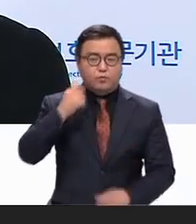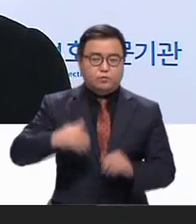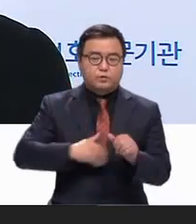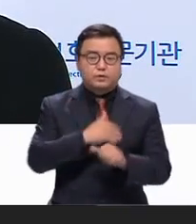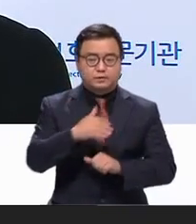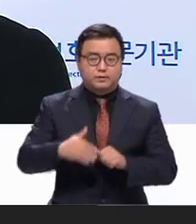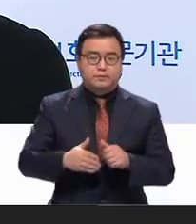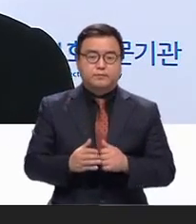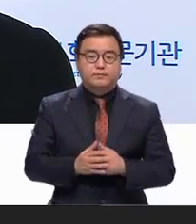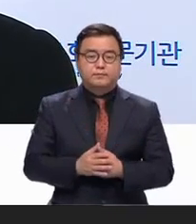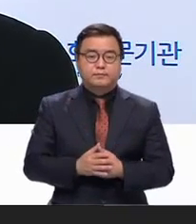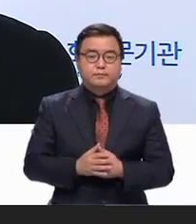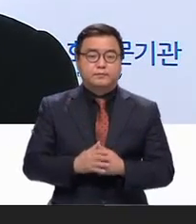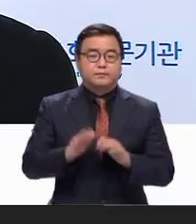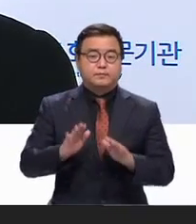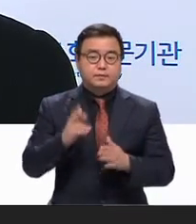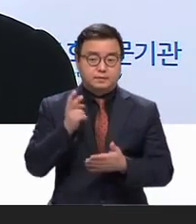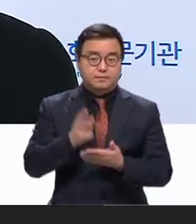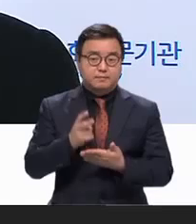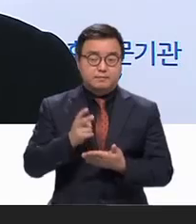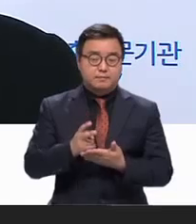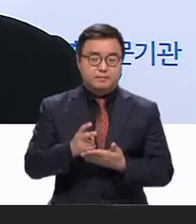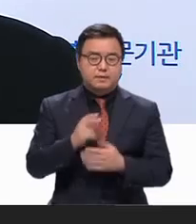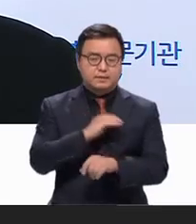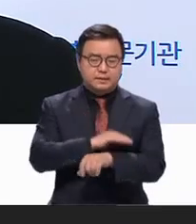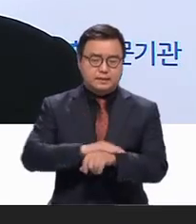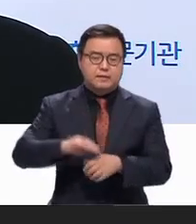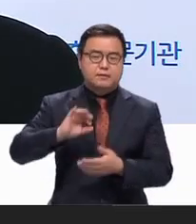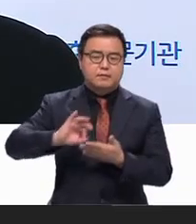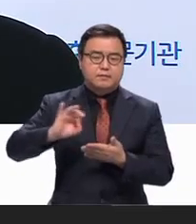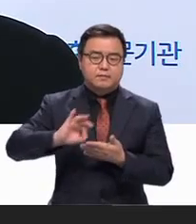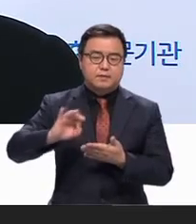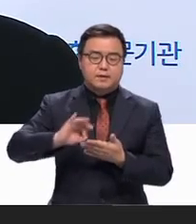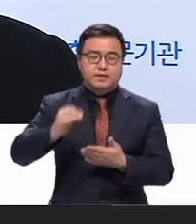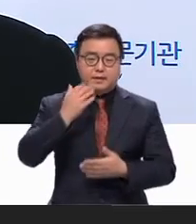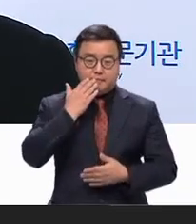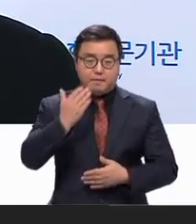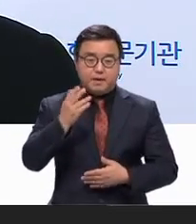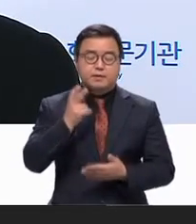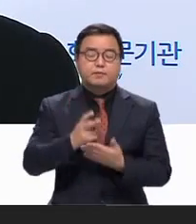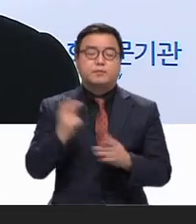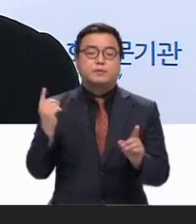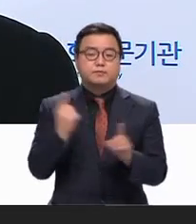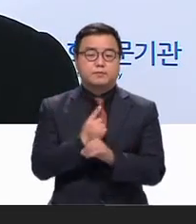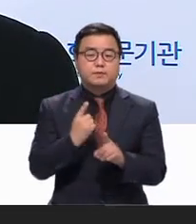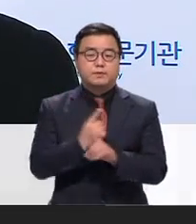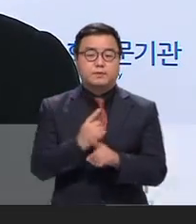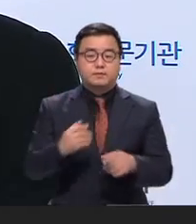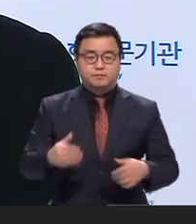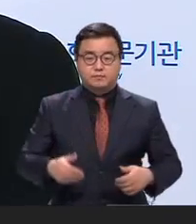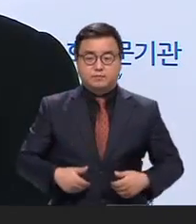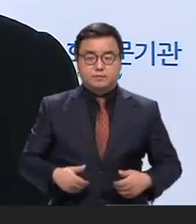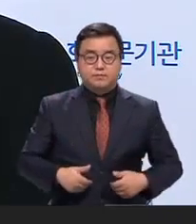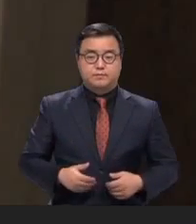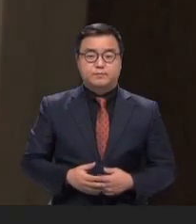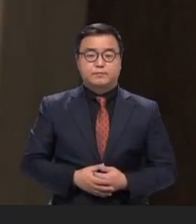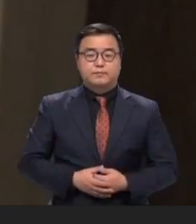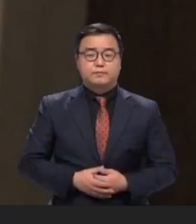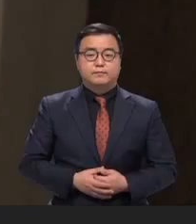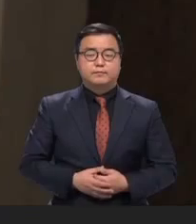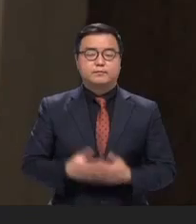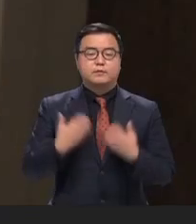상황이라고 보여집니다. 그래서 이 법률을 잘 활용할 수 있게 제도가 좀 개선되었으면 하는 그런 바람을